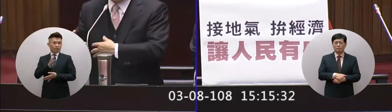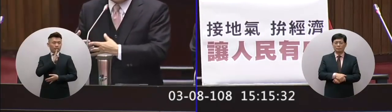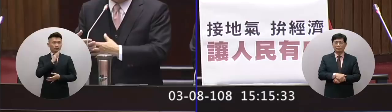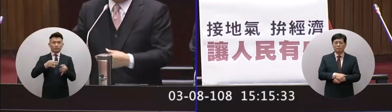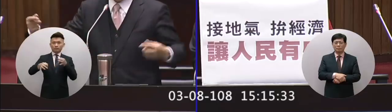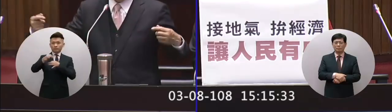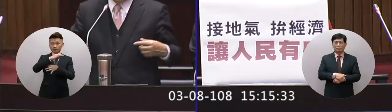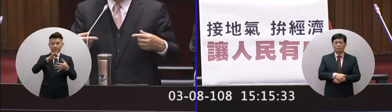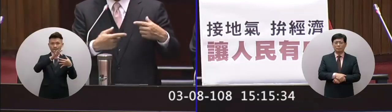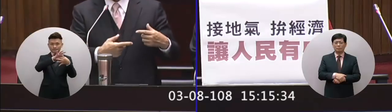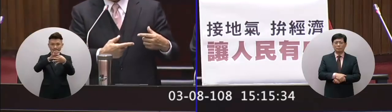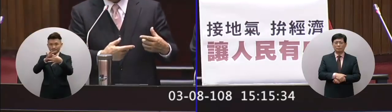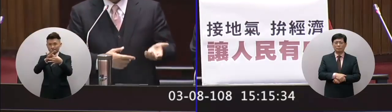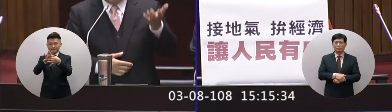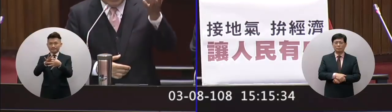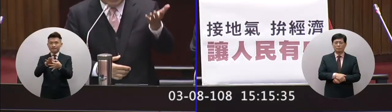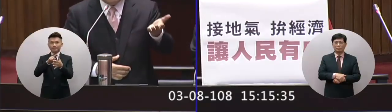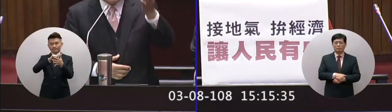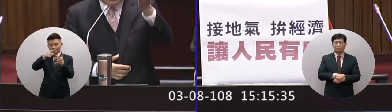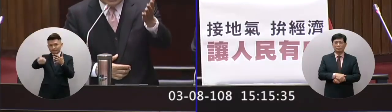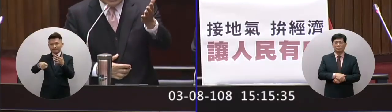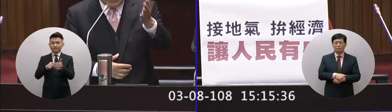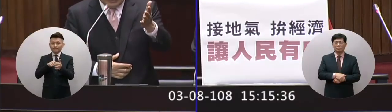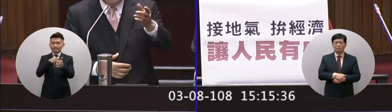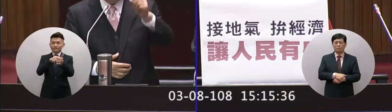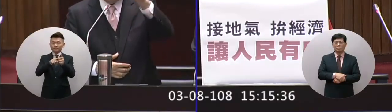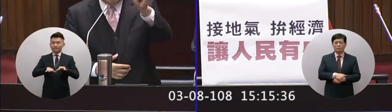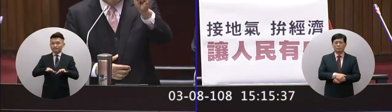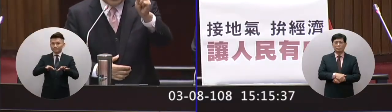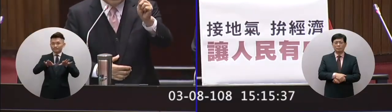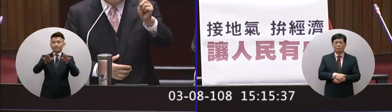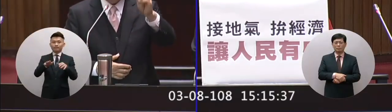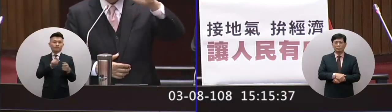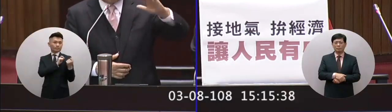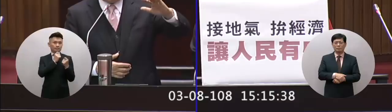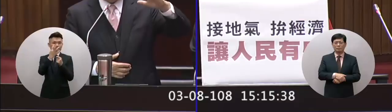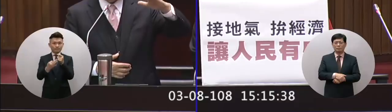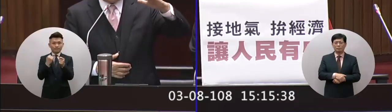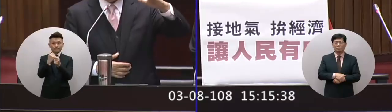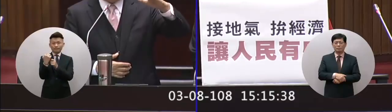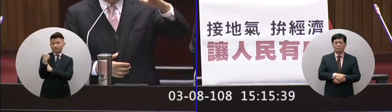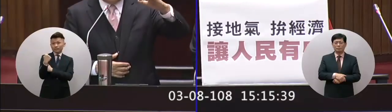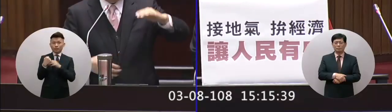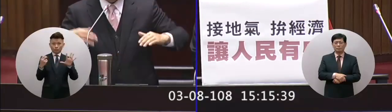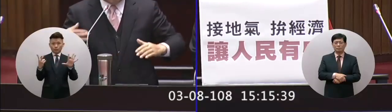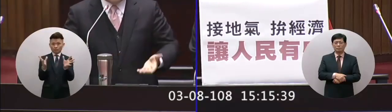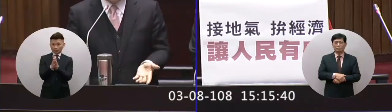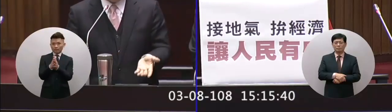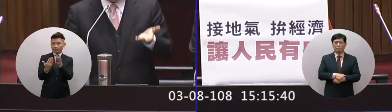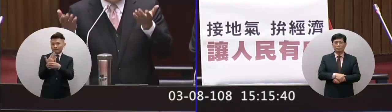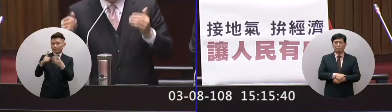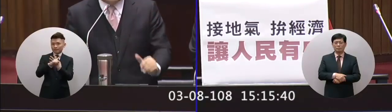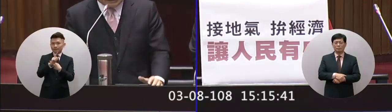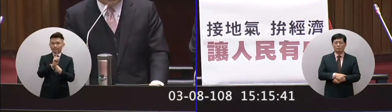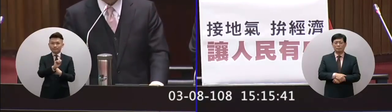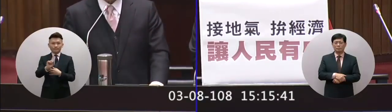济环环相扣，一个一个刺激，我们也这些年来我们拼的包括5+2产业都已